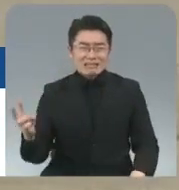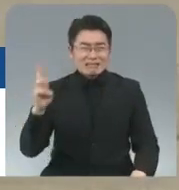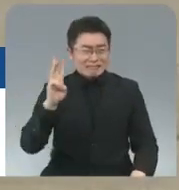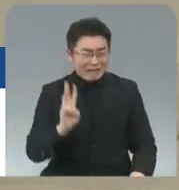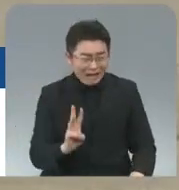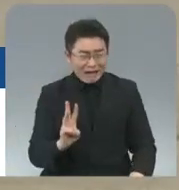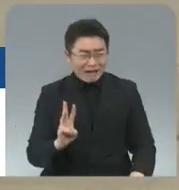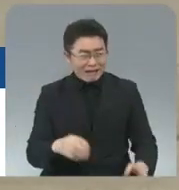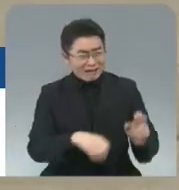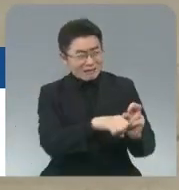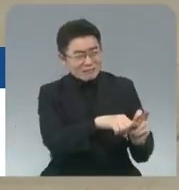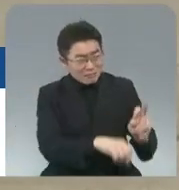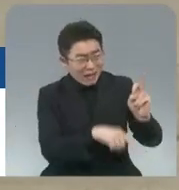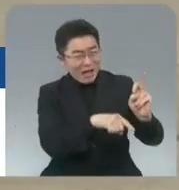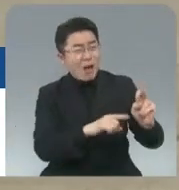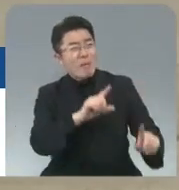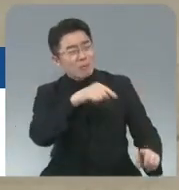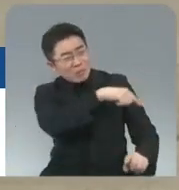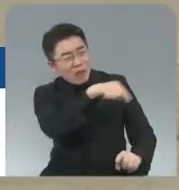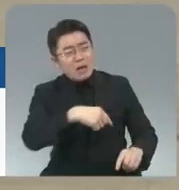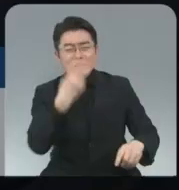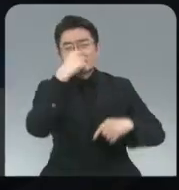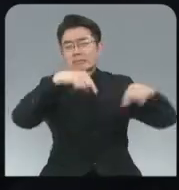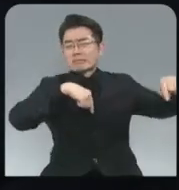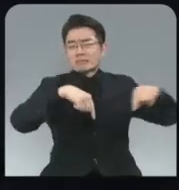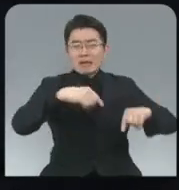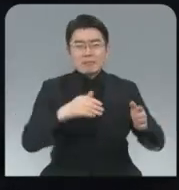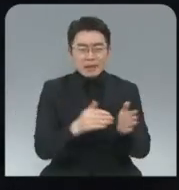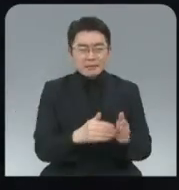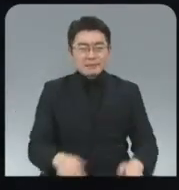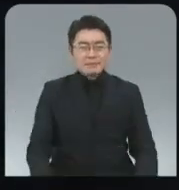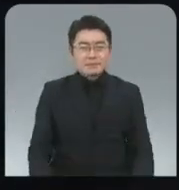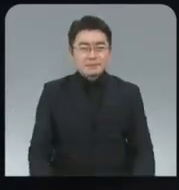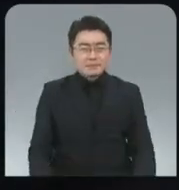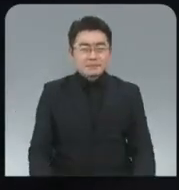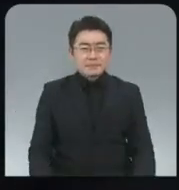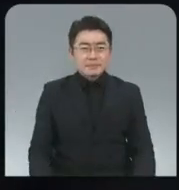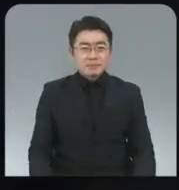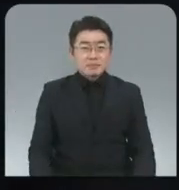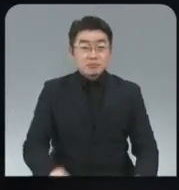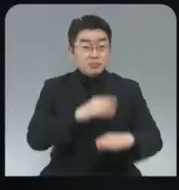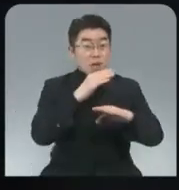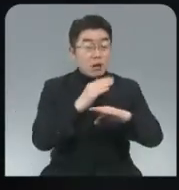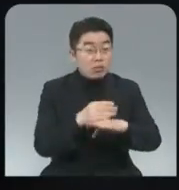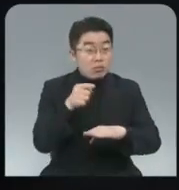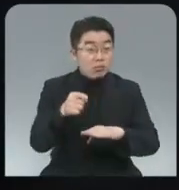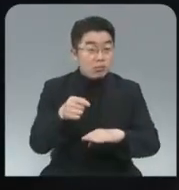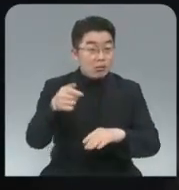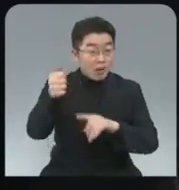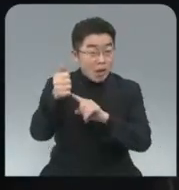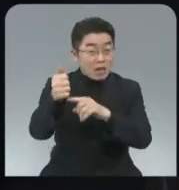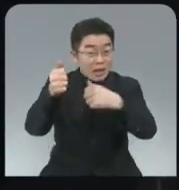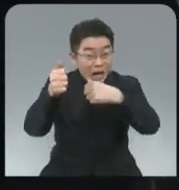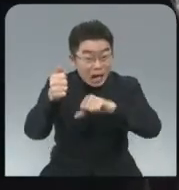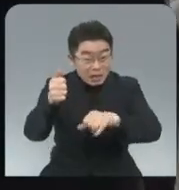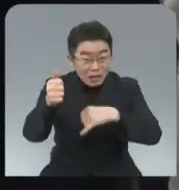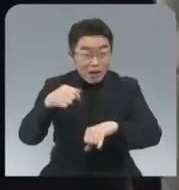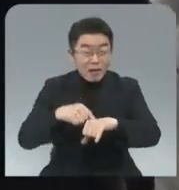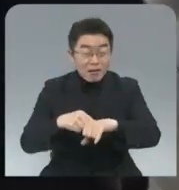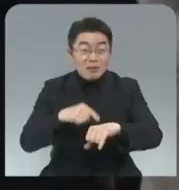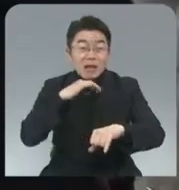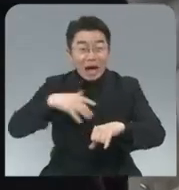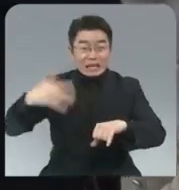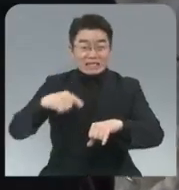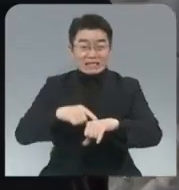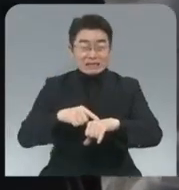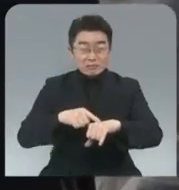phu nhân Ly soi Chu và con gái trực tiếp đến chỉ đạo toàn bộ quá trình phóng tên lửa hình ảnh con gái của nhà lãnh đạo Kim jong-un lần này được